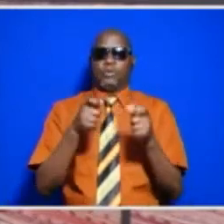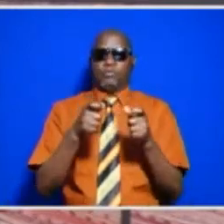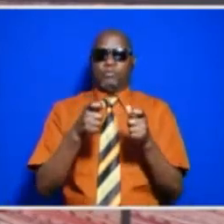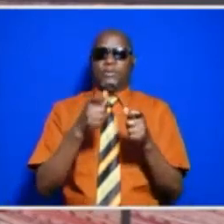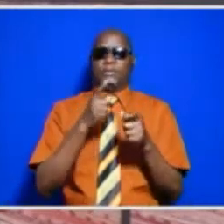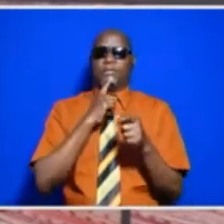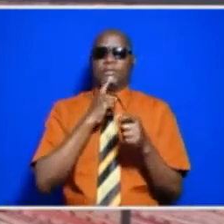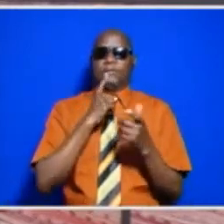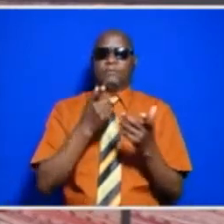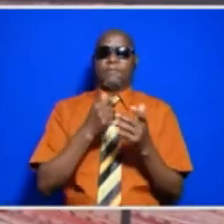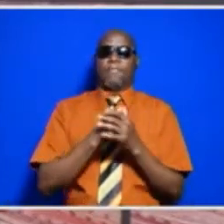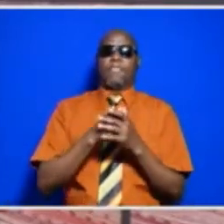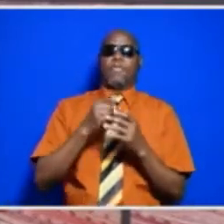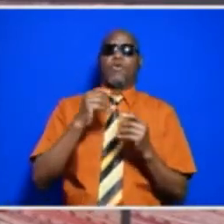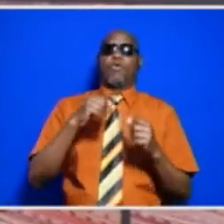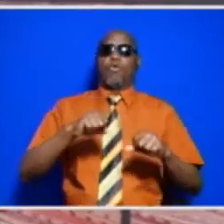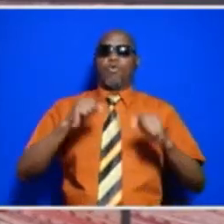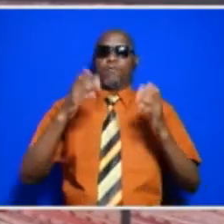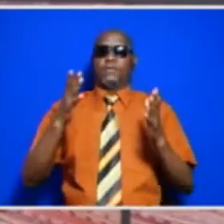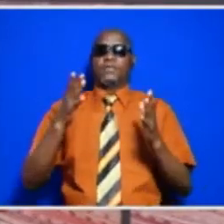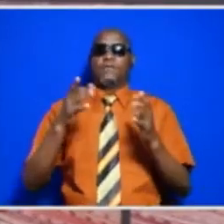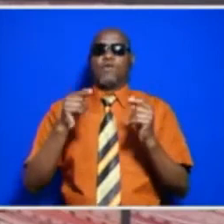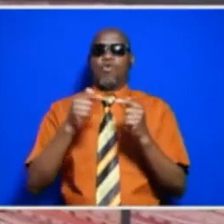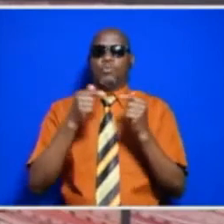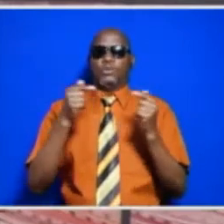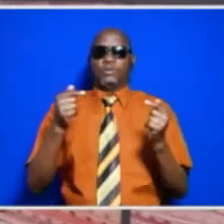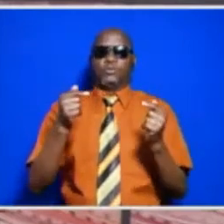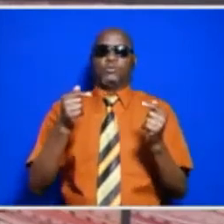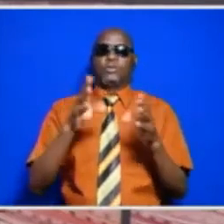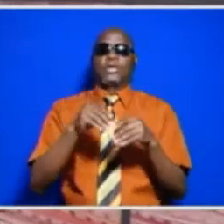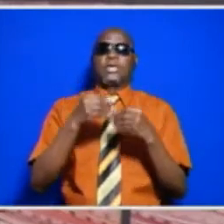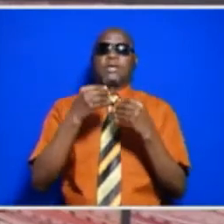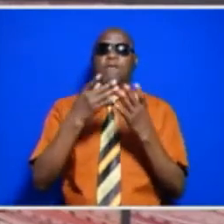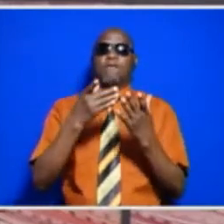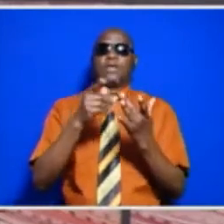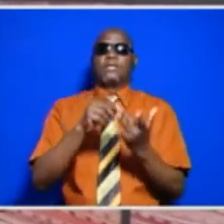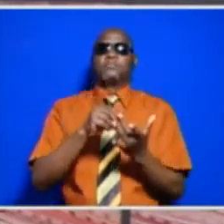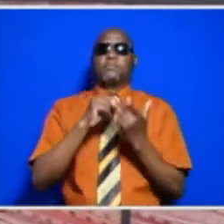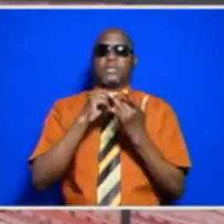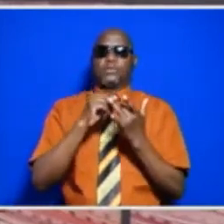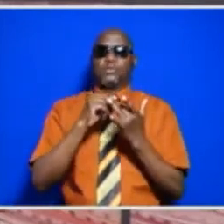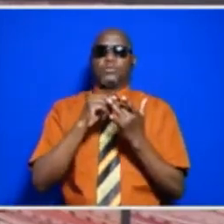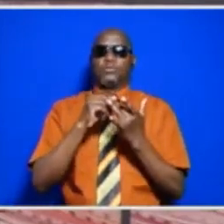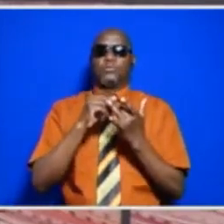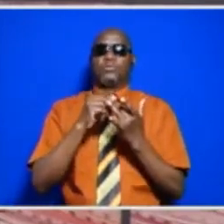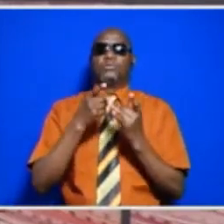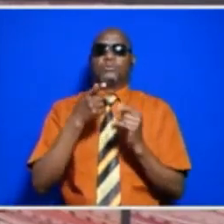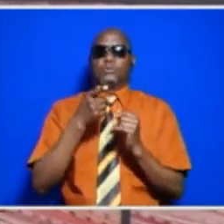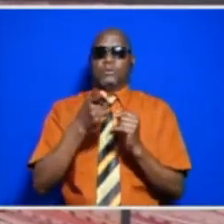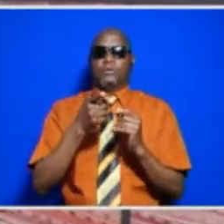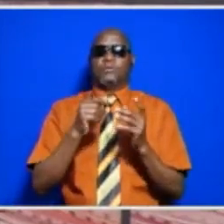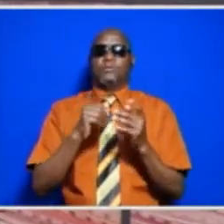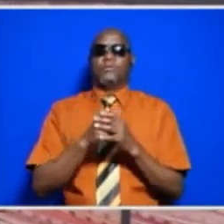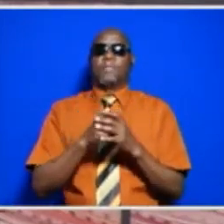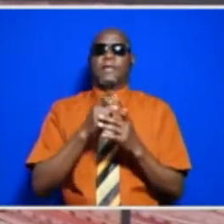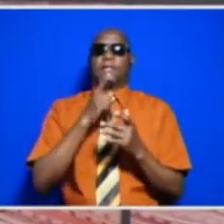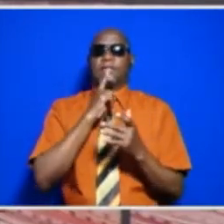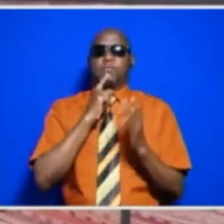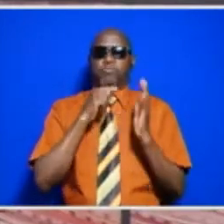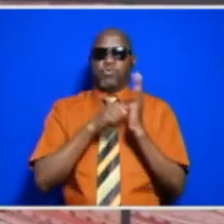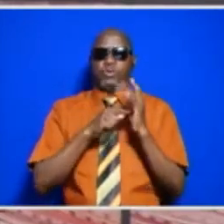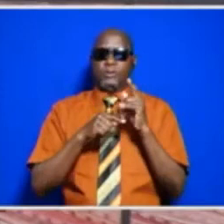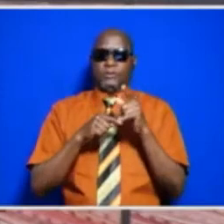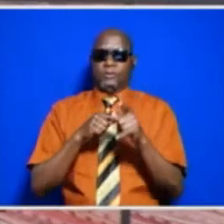wa kubuniwa kwa ofisi ya kiongozi wa upinzani na nafasi rasmi ya upinzani, wakishikilia msimamo kwamba swala hilo si